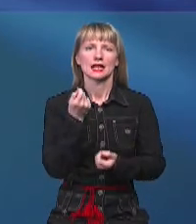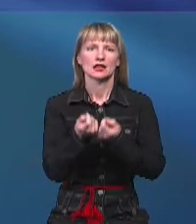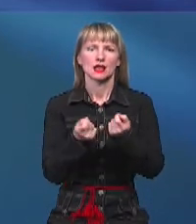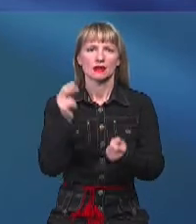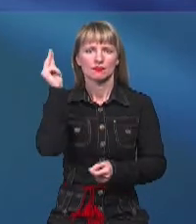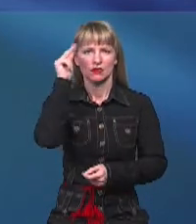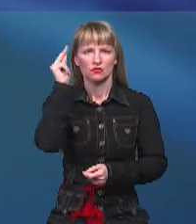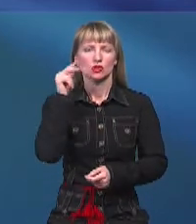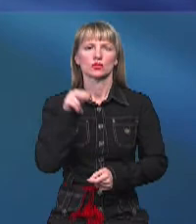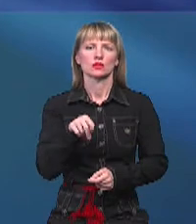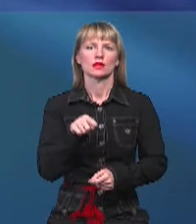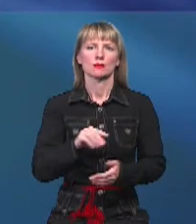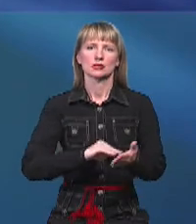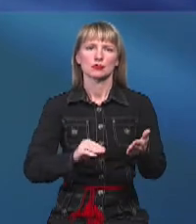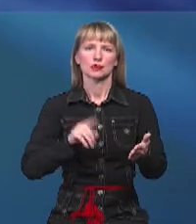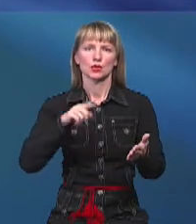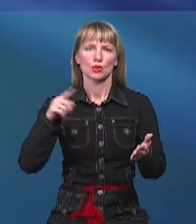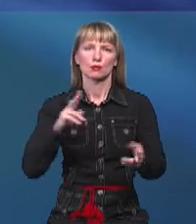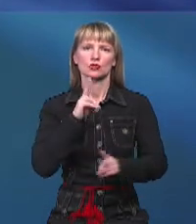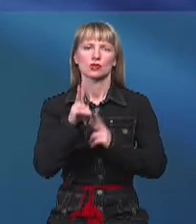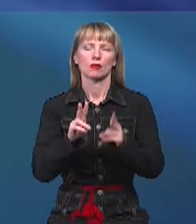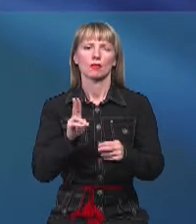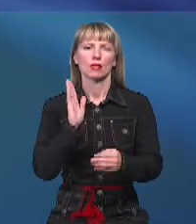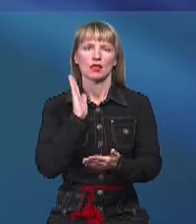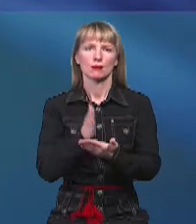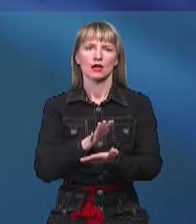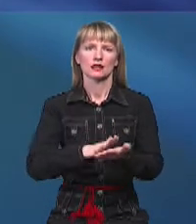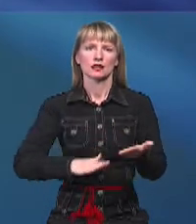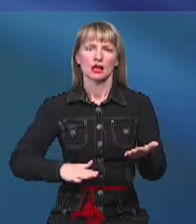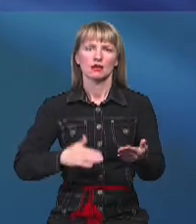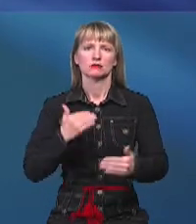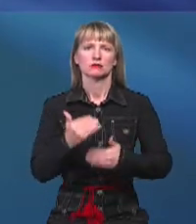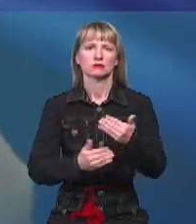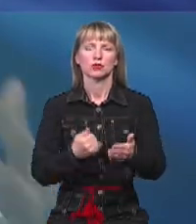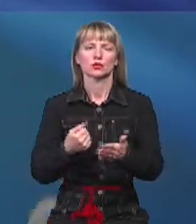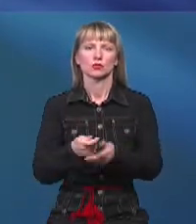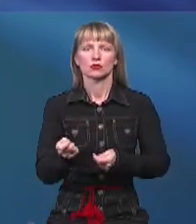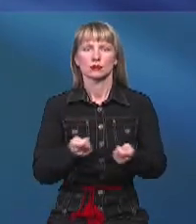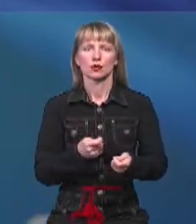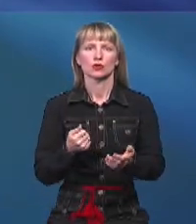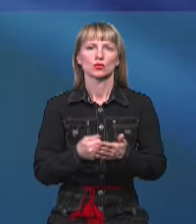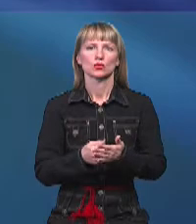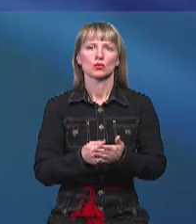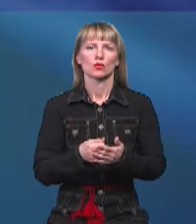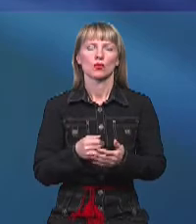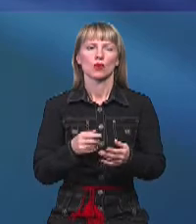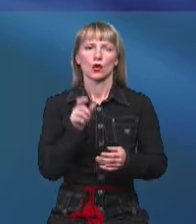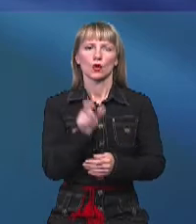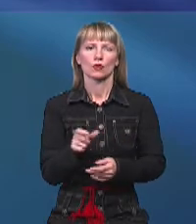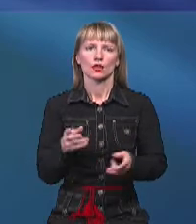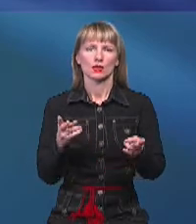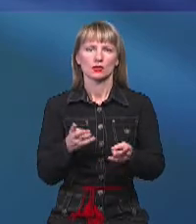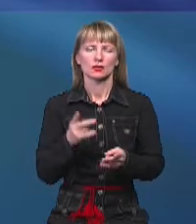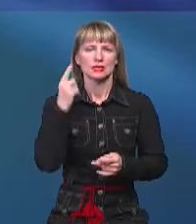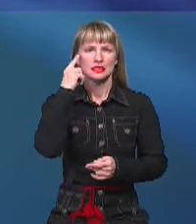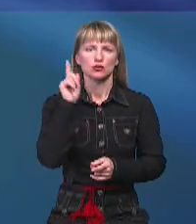детальнішого вивчення, то там записують номер, скаргу перенаправляють далі по структурі, можливо, до департаменту, до компетентних осіб, і потім людині